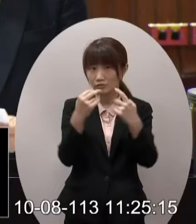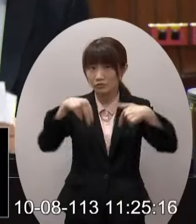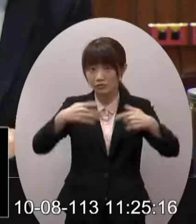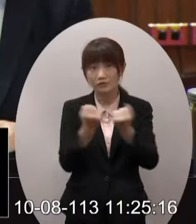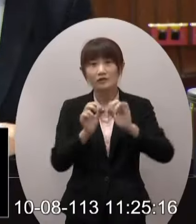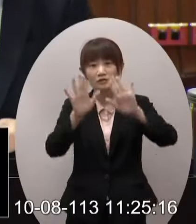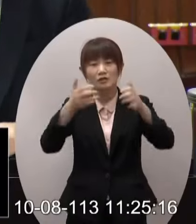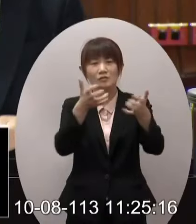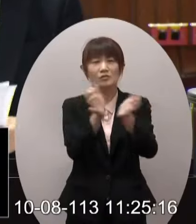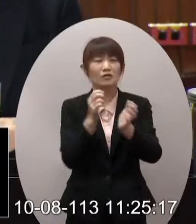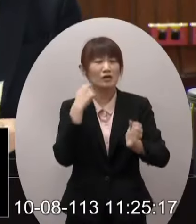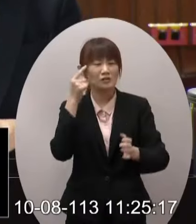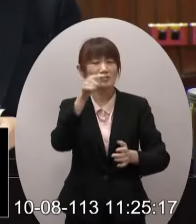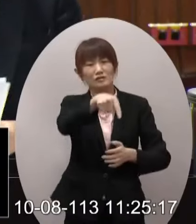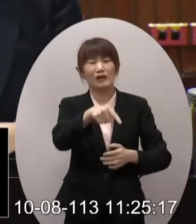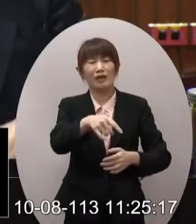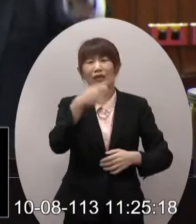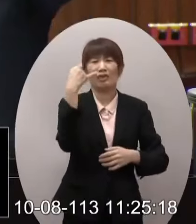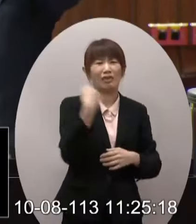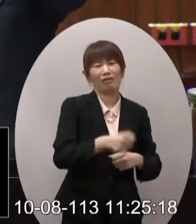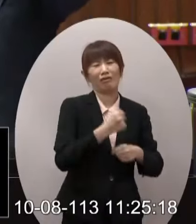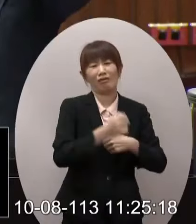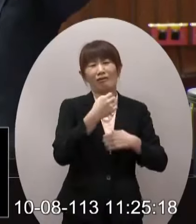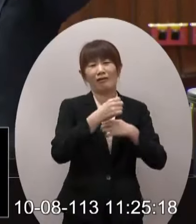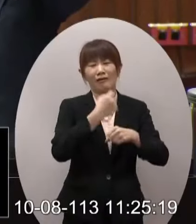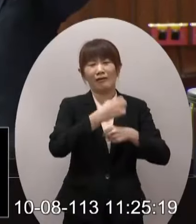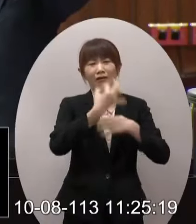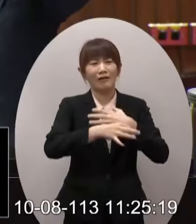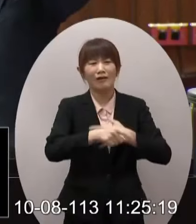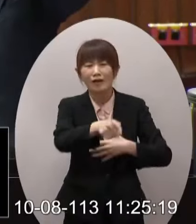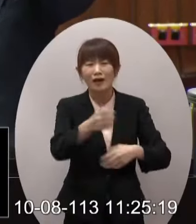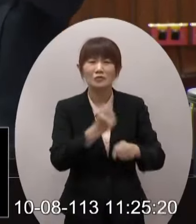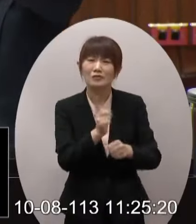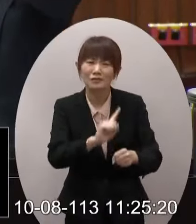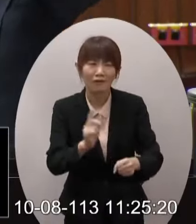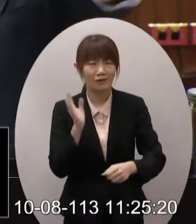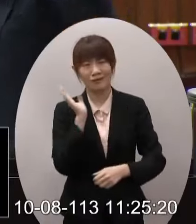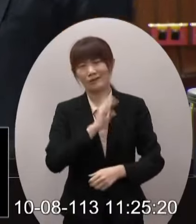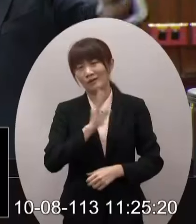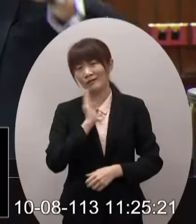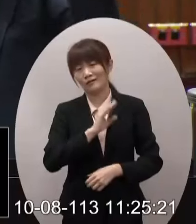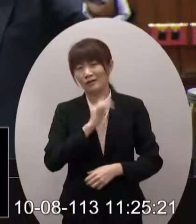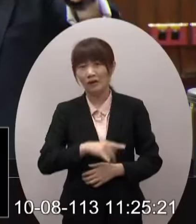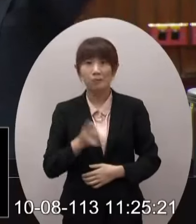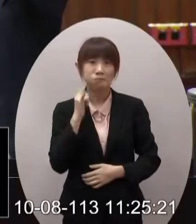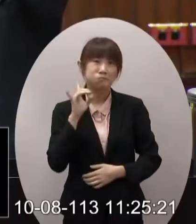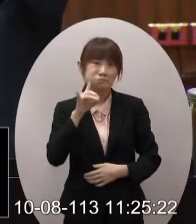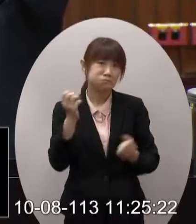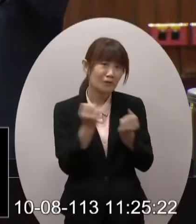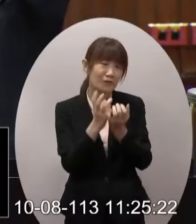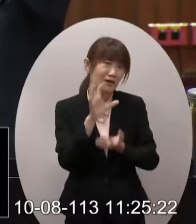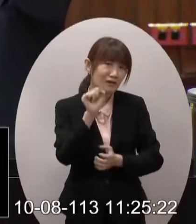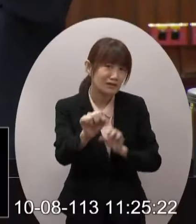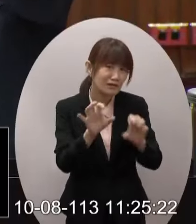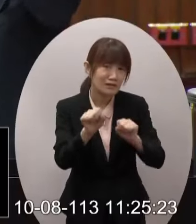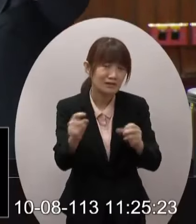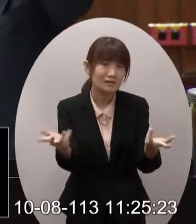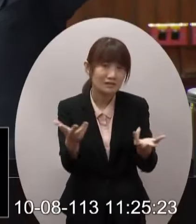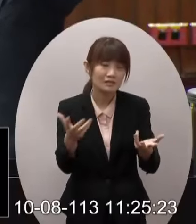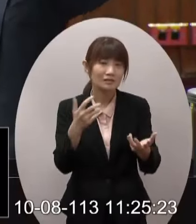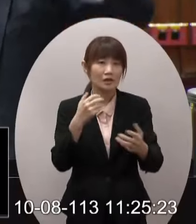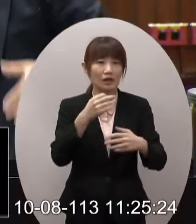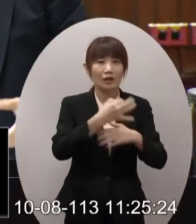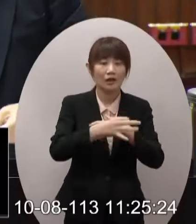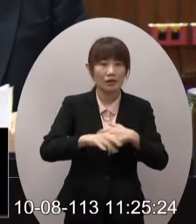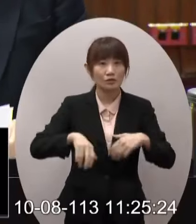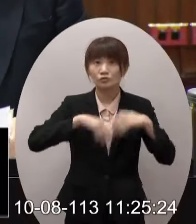个字。饭桶速发布，我不晓得他在干什么。哎，打诈的事情完全落到